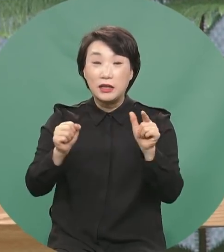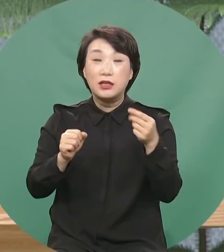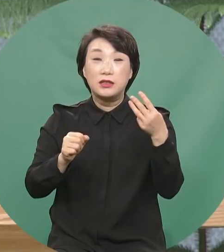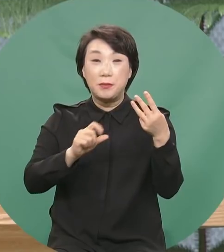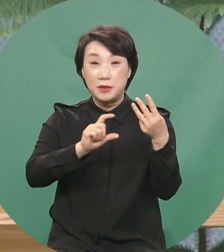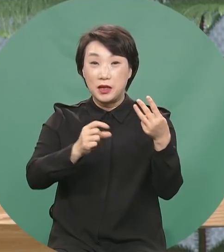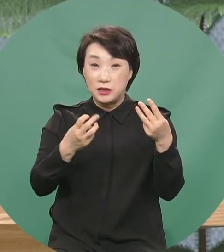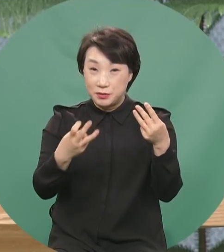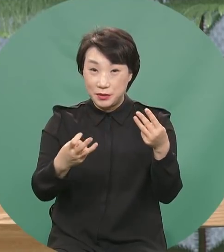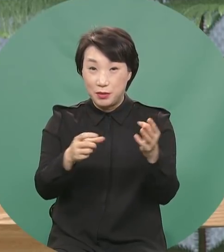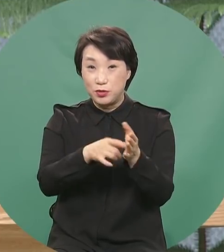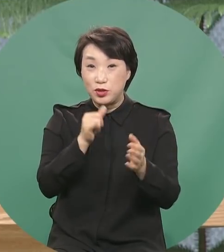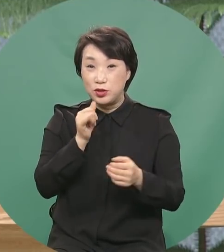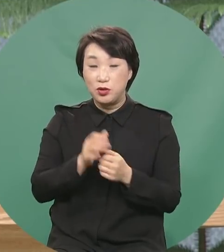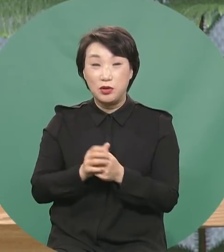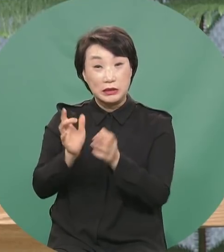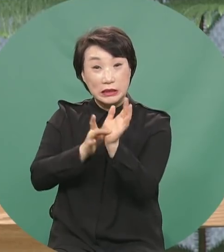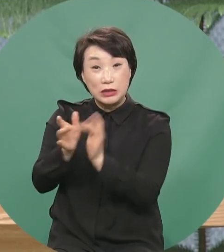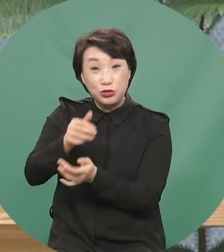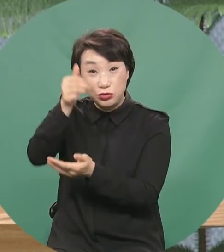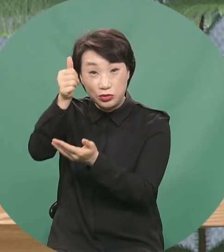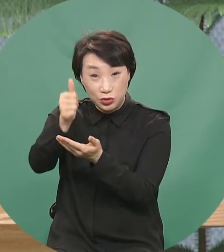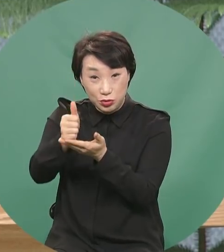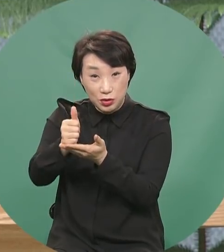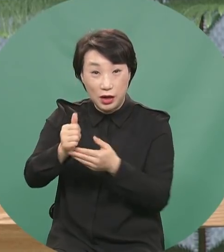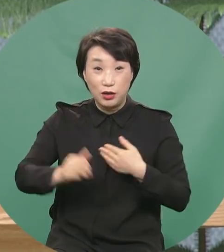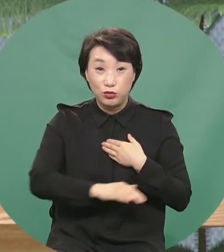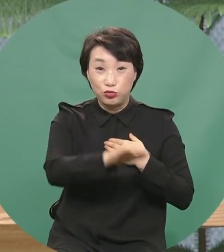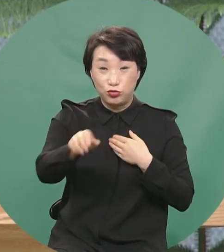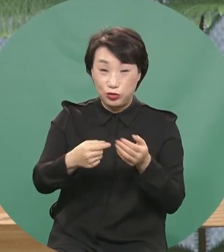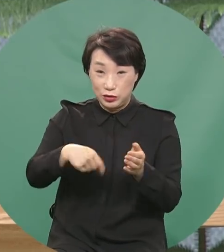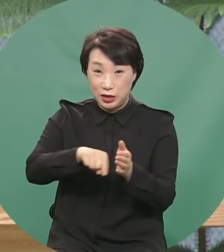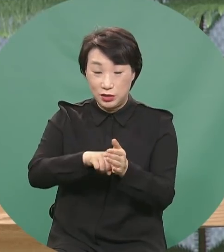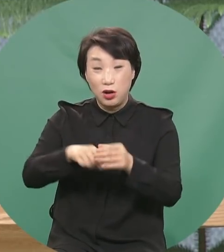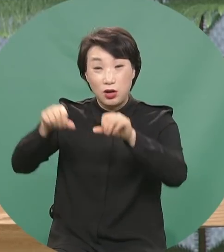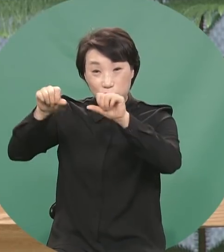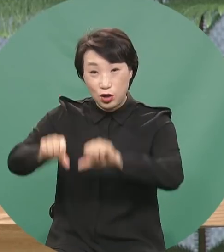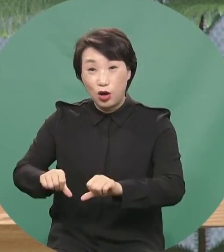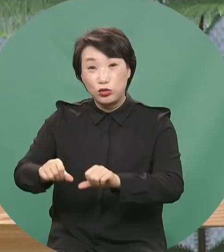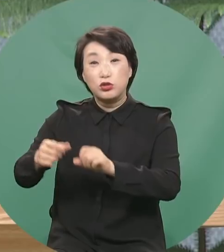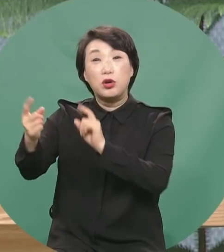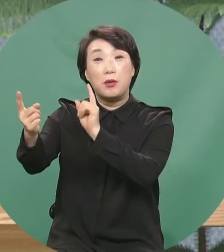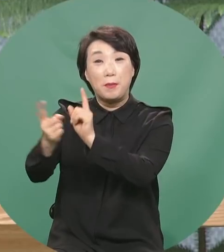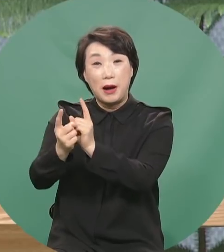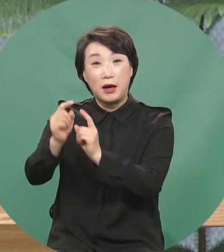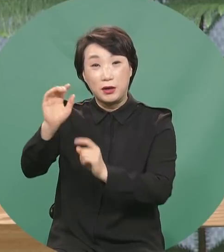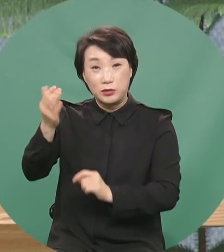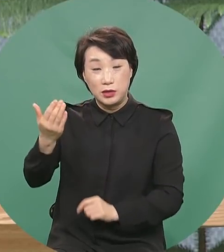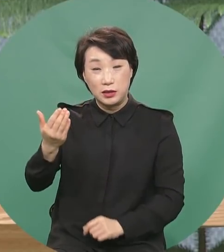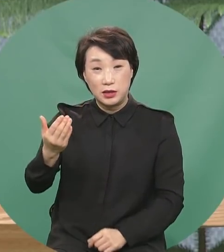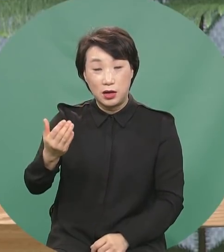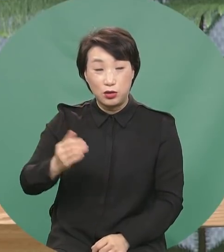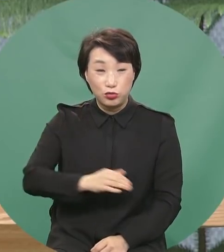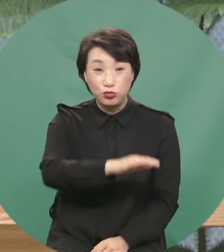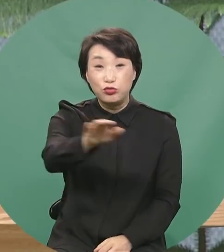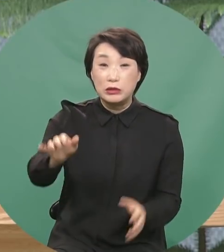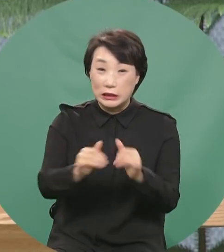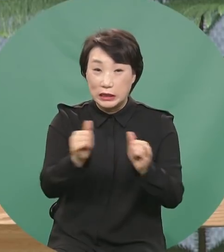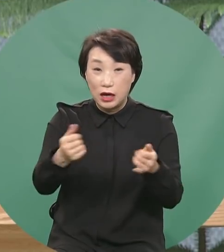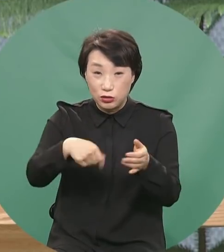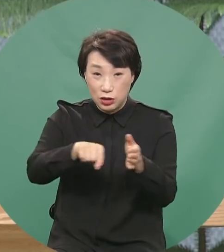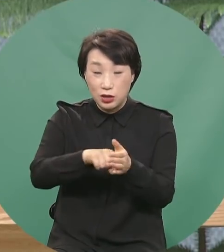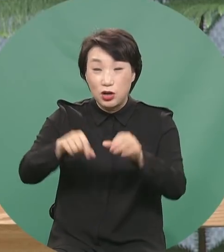13절에 예수 그리스도께서 우리를 위해서 저주를 받은 바 되사 우리를